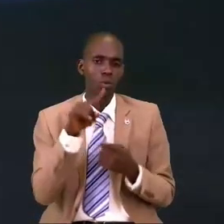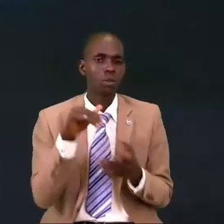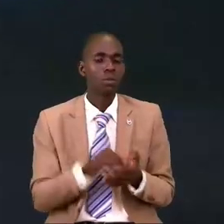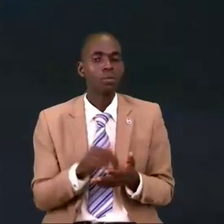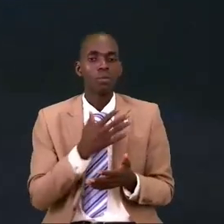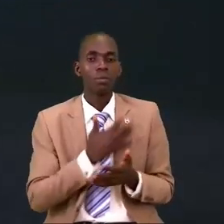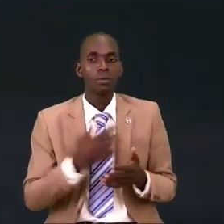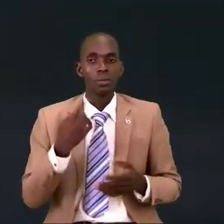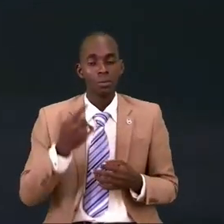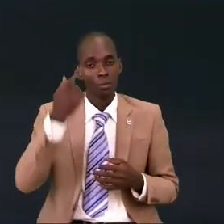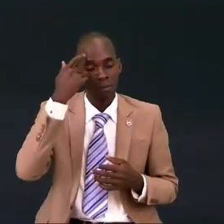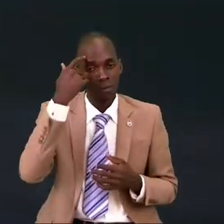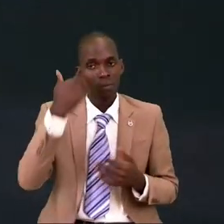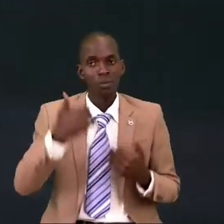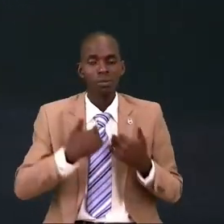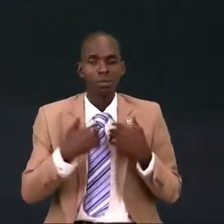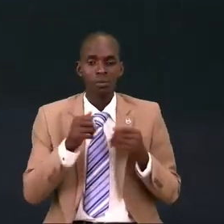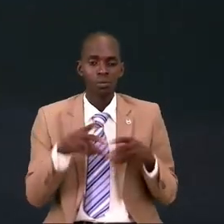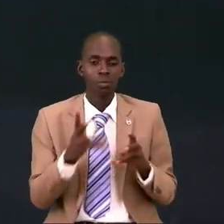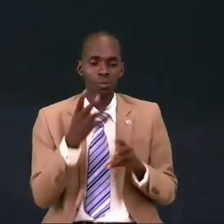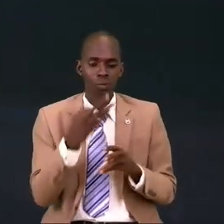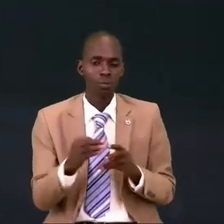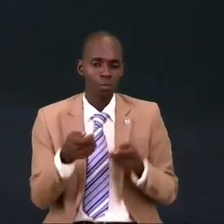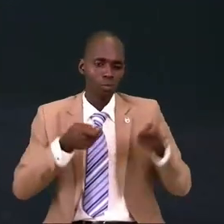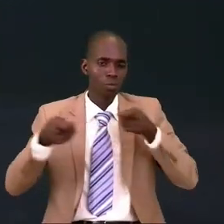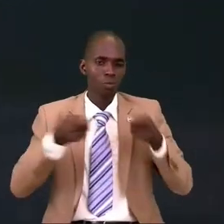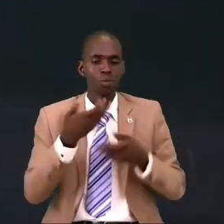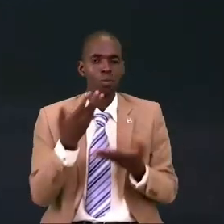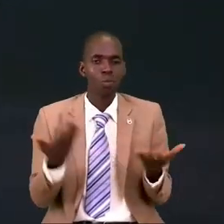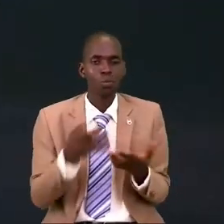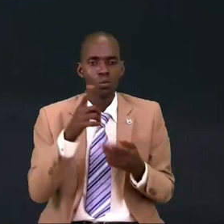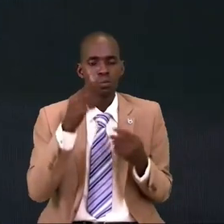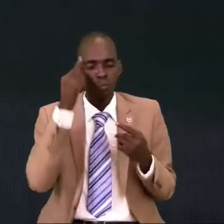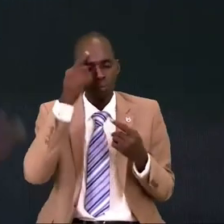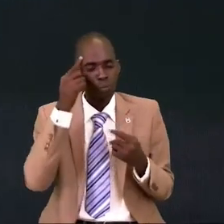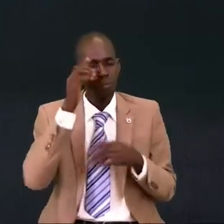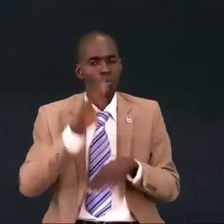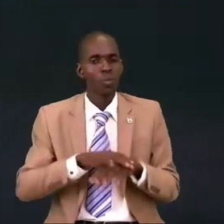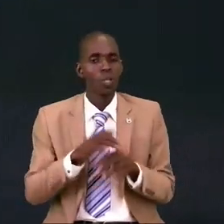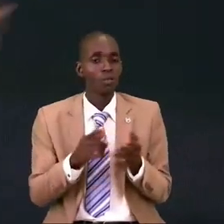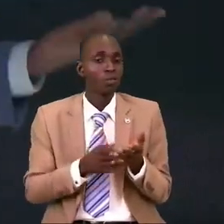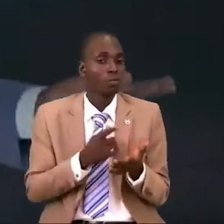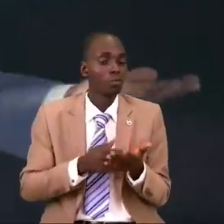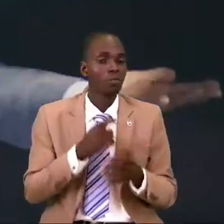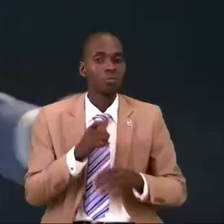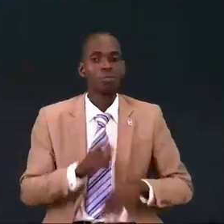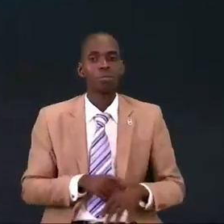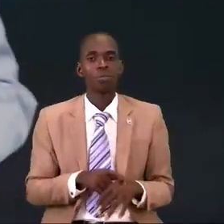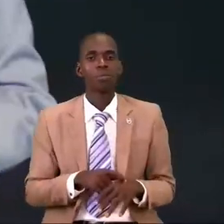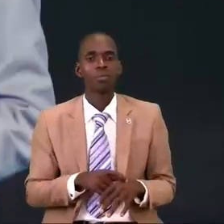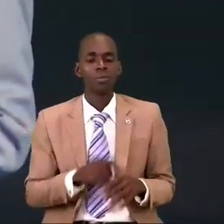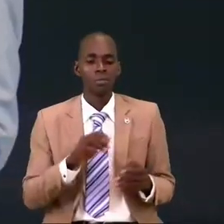médites. Et parfois, un événement a eu lieu qui a causé des blessures, qui a causé